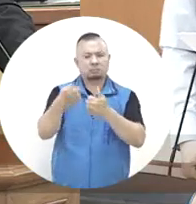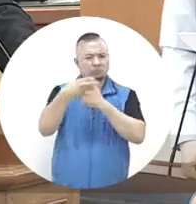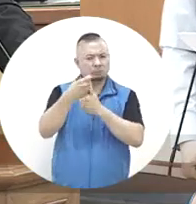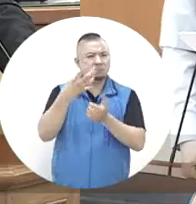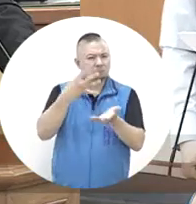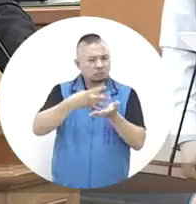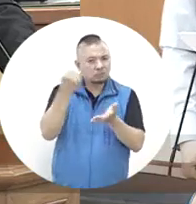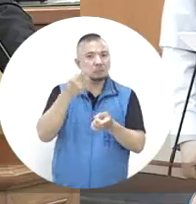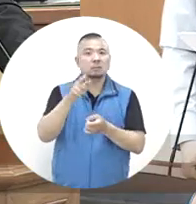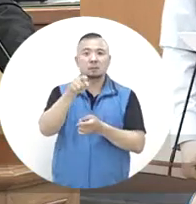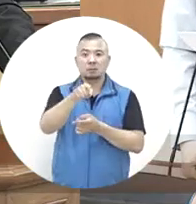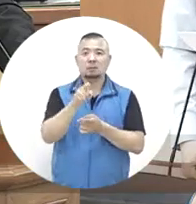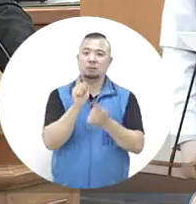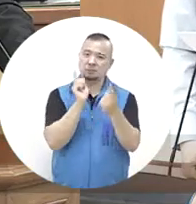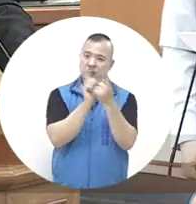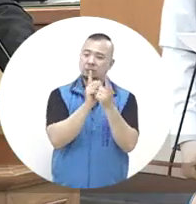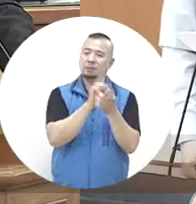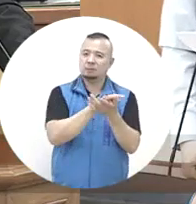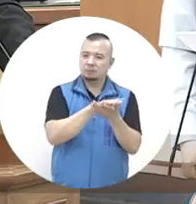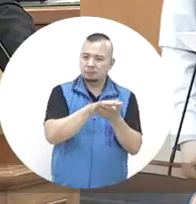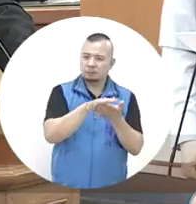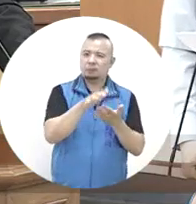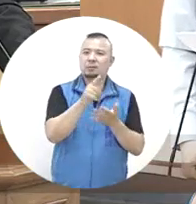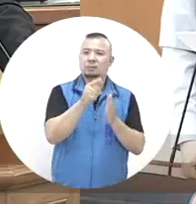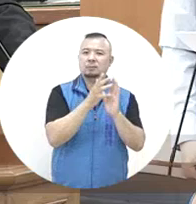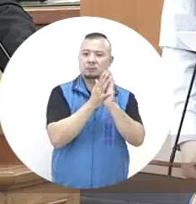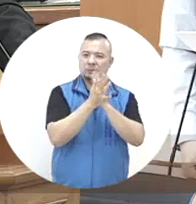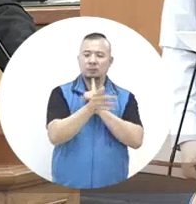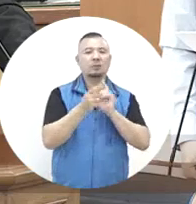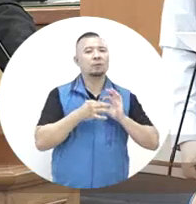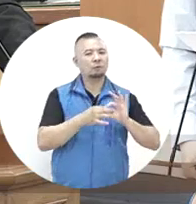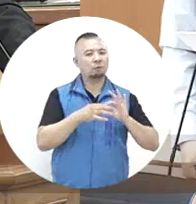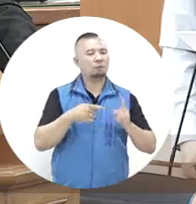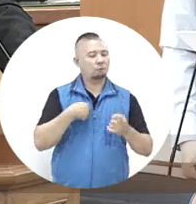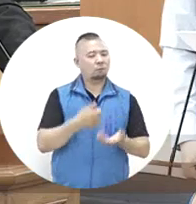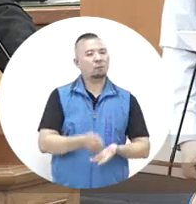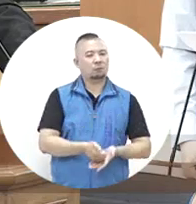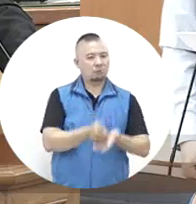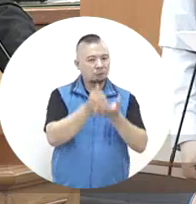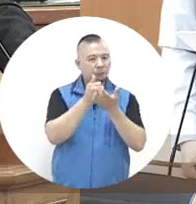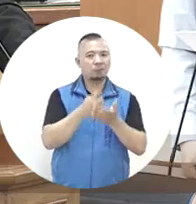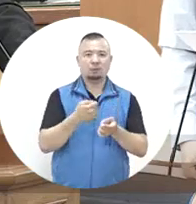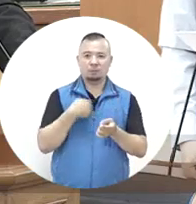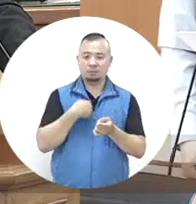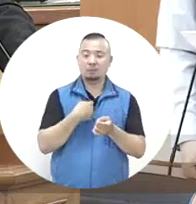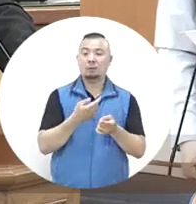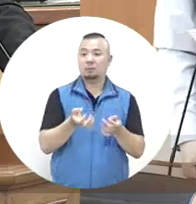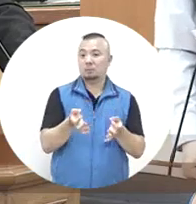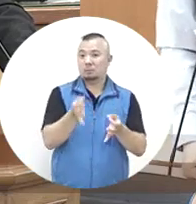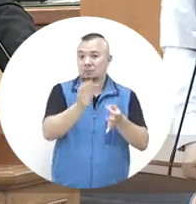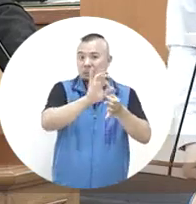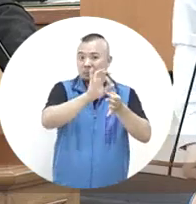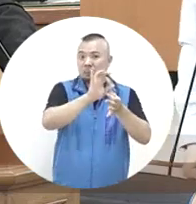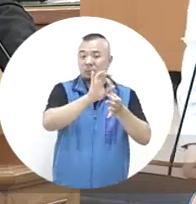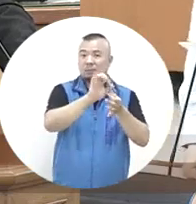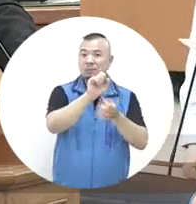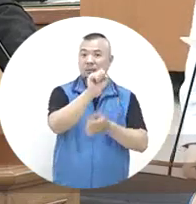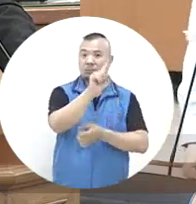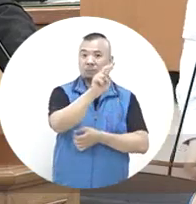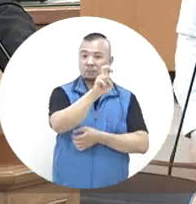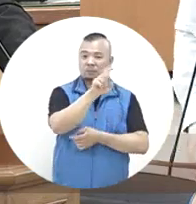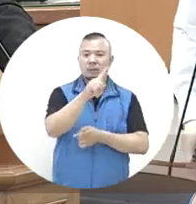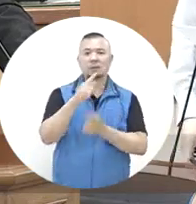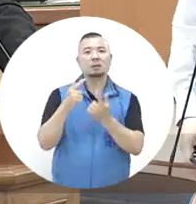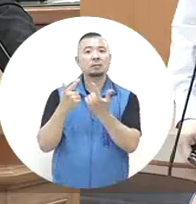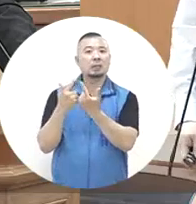的关心真的让我非常的敬佩。那这一次我们调到120，当然有时候跟台北市